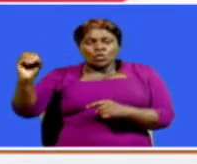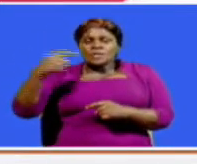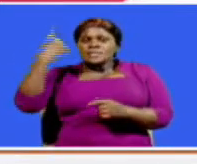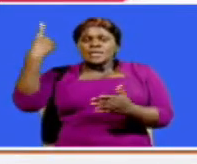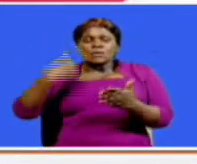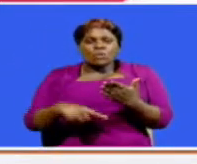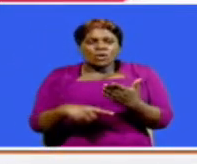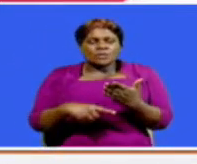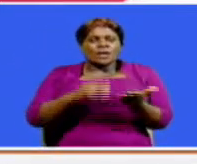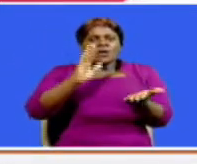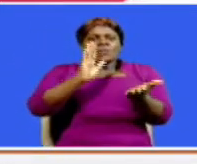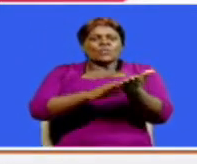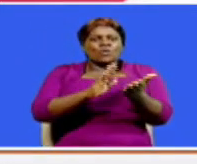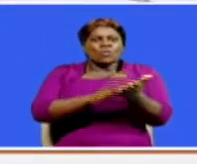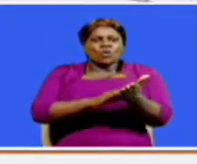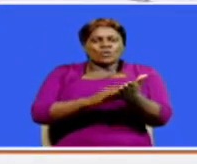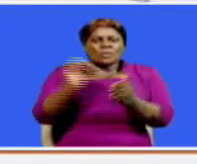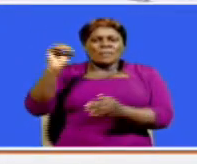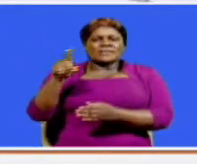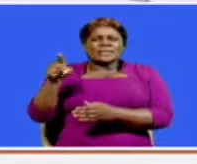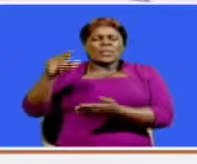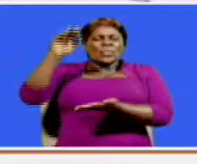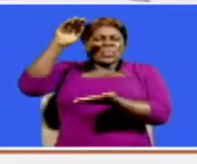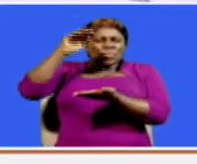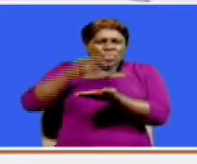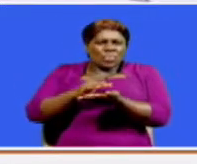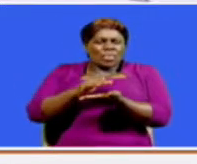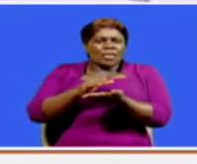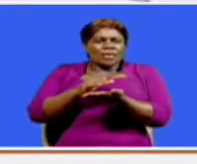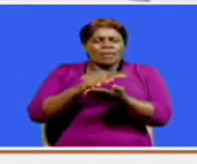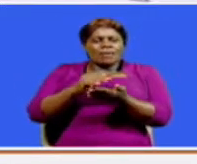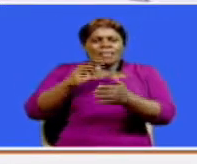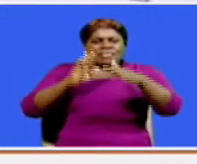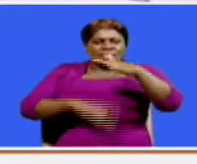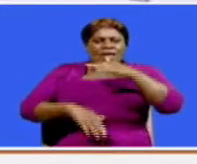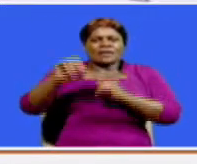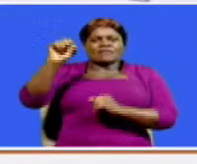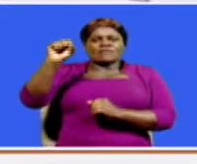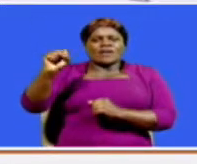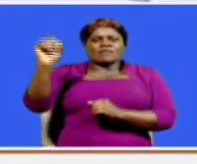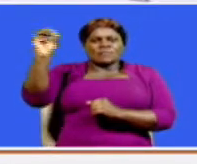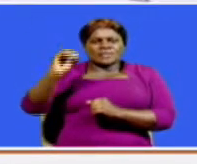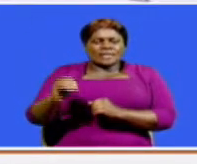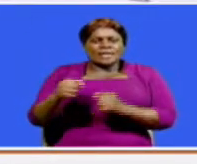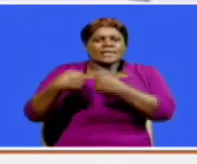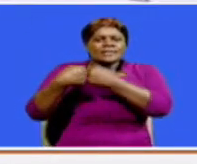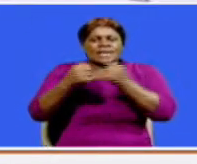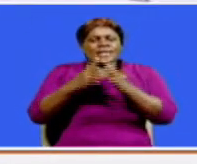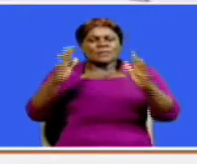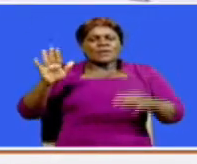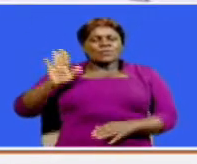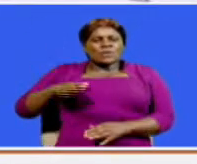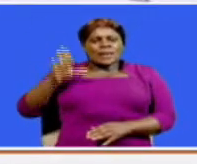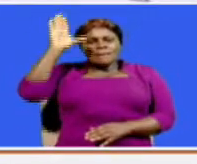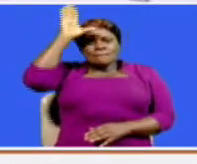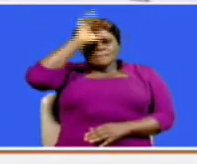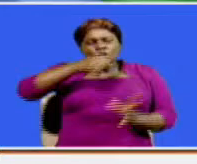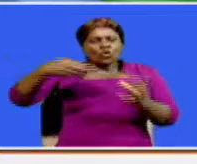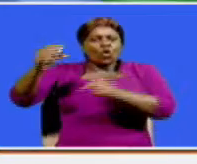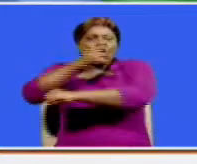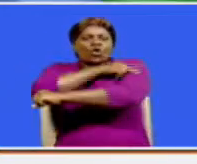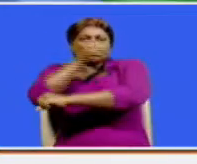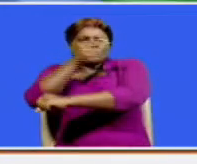WHO inapendekeza kuwa asilimia hiyo iwe chini ya 5%. Ila changamoto kuu ni kina mama kukosa kufika